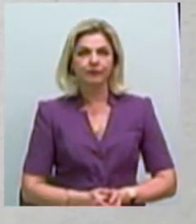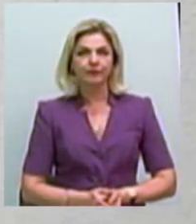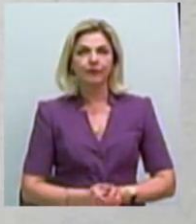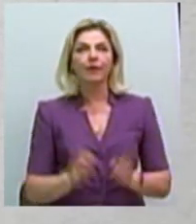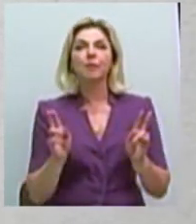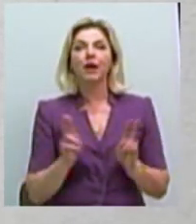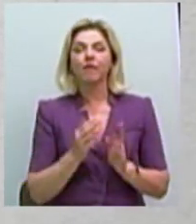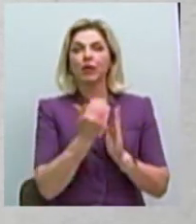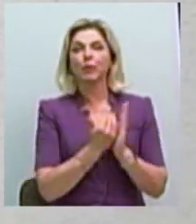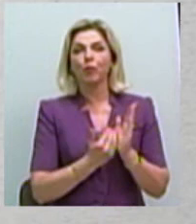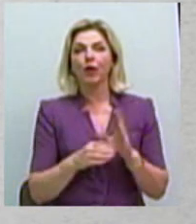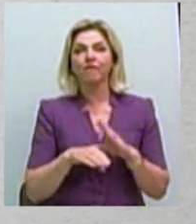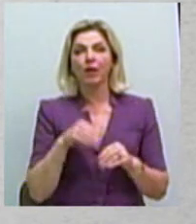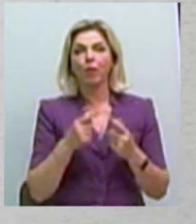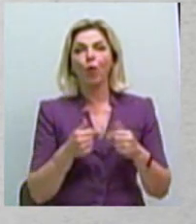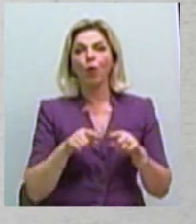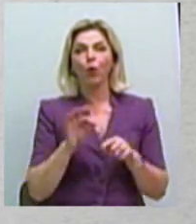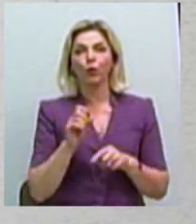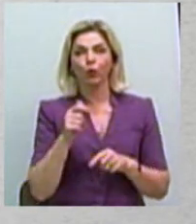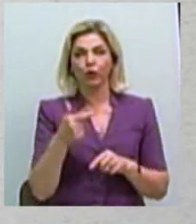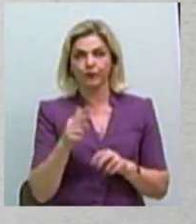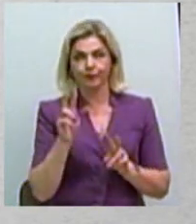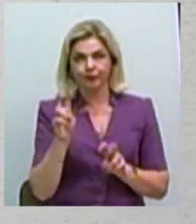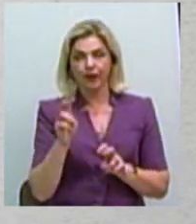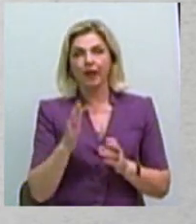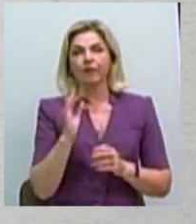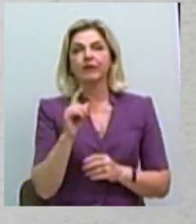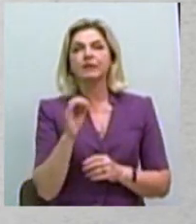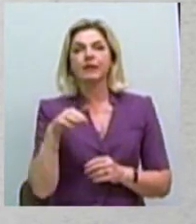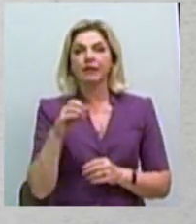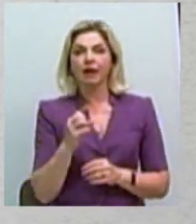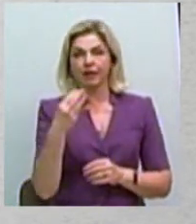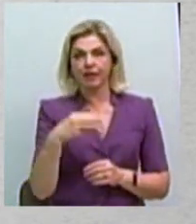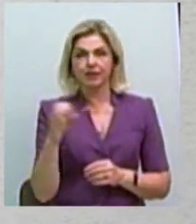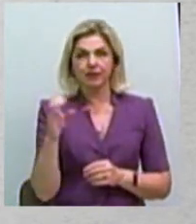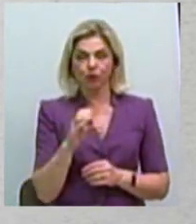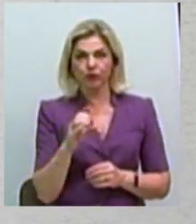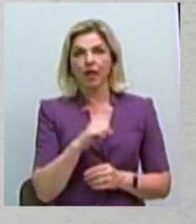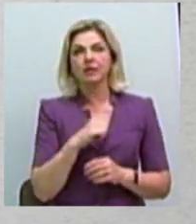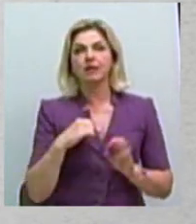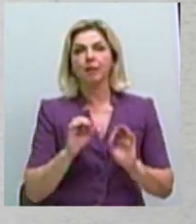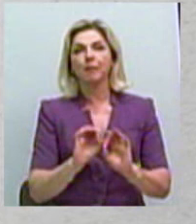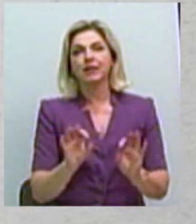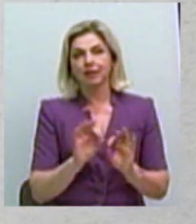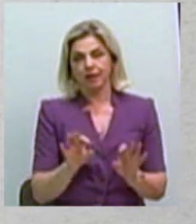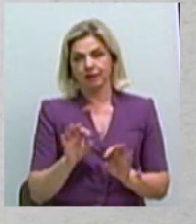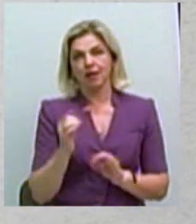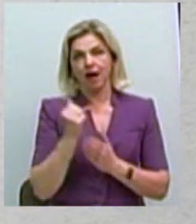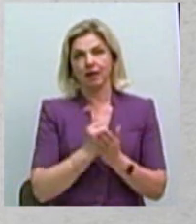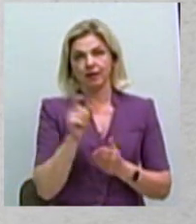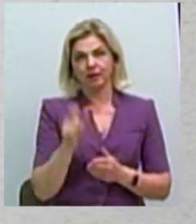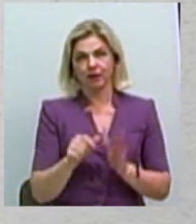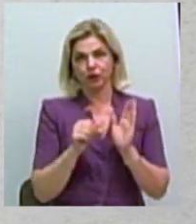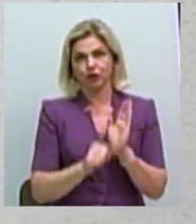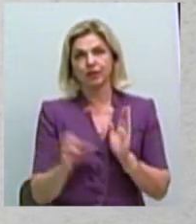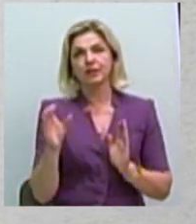Правила проєкту «Виборчий округ. Співбесіда». Візитка – 30 секунд. Самопрезентація кандидата – 60